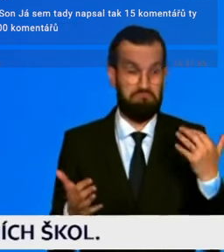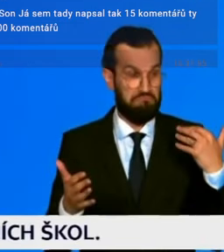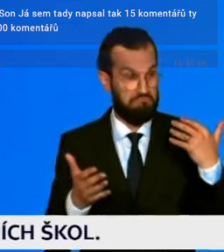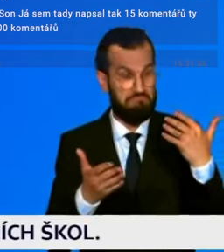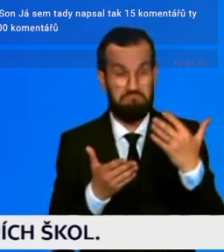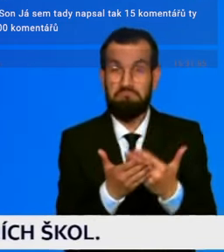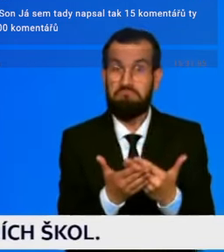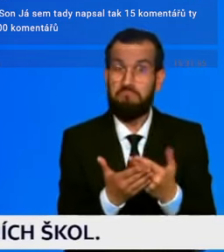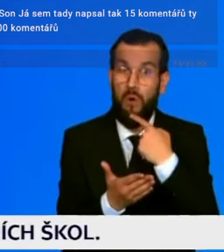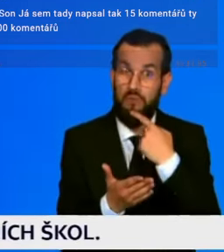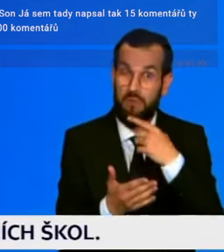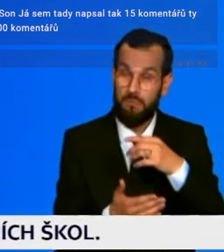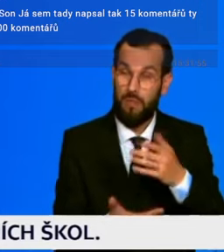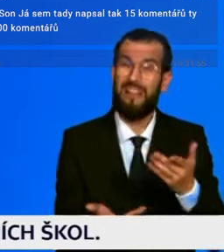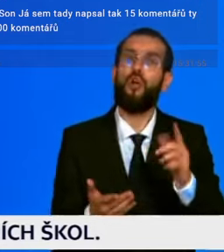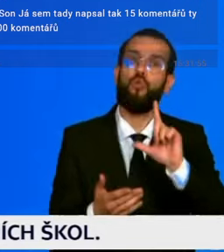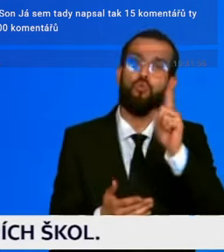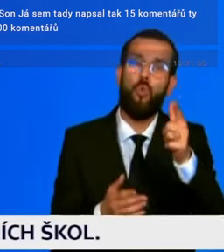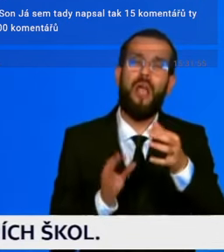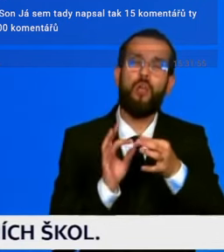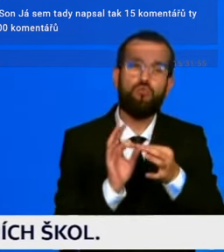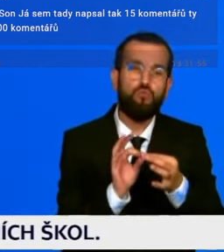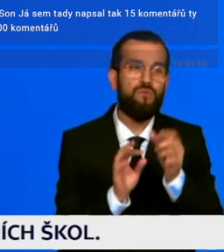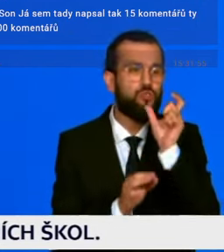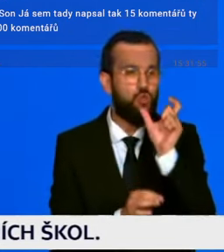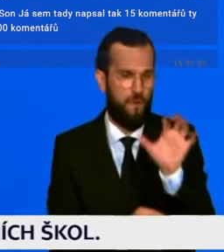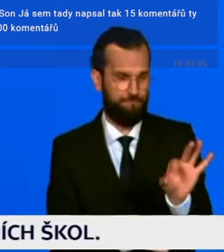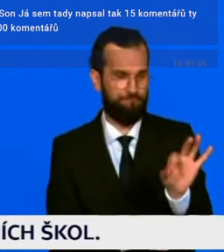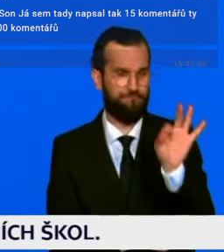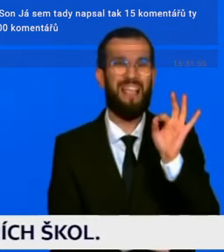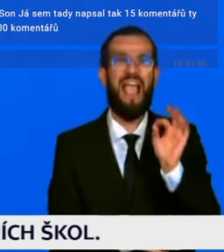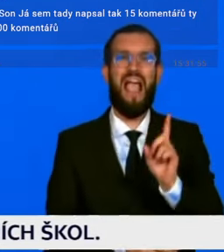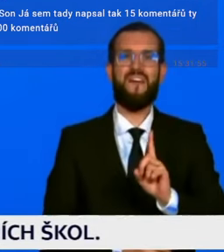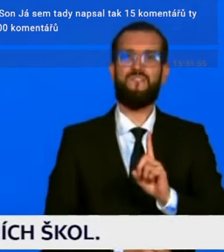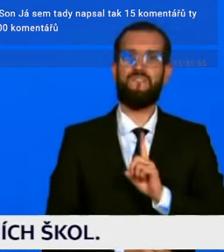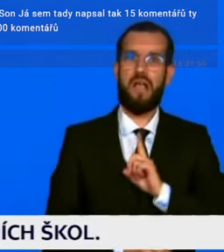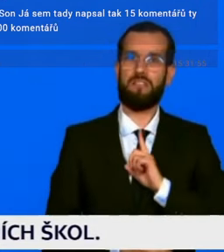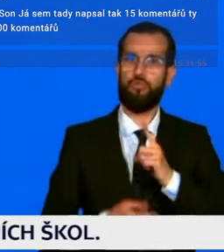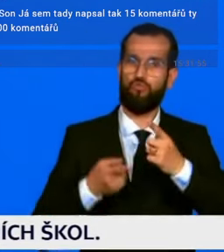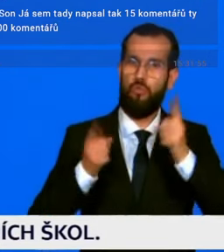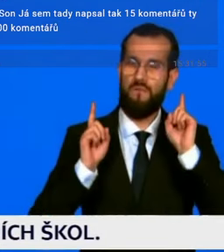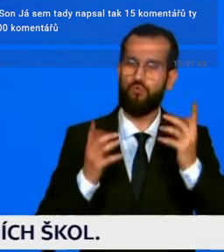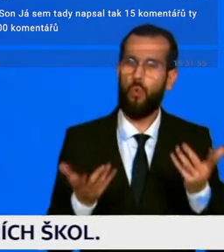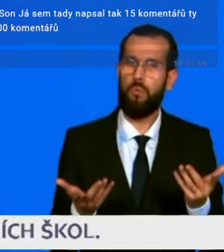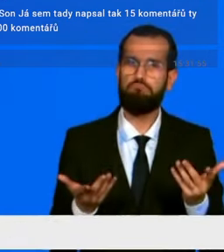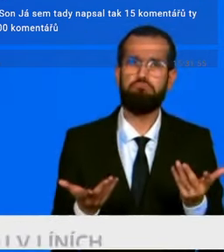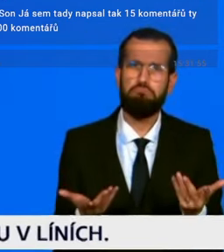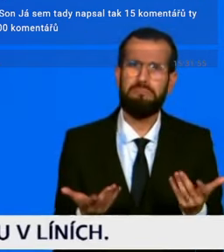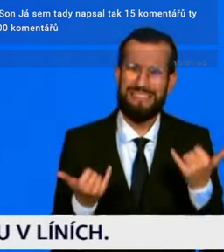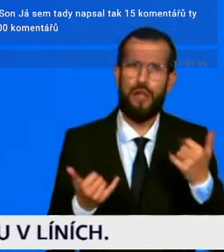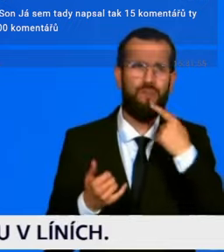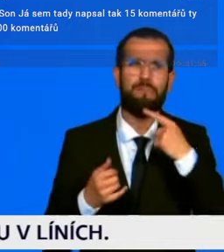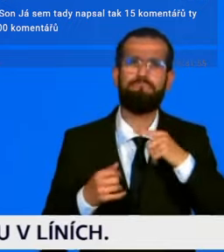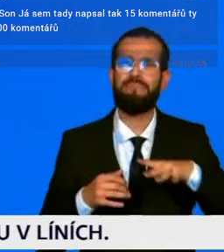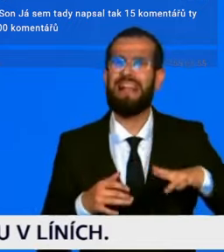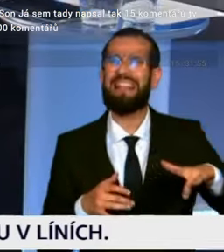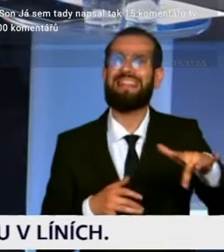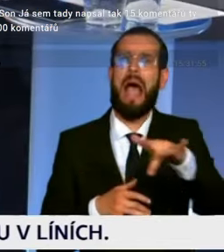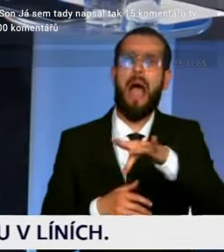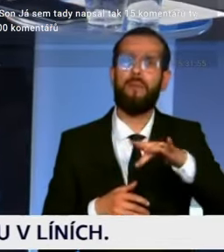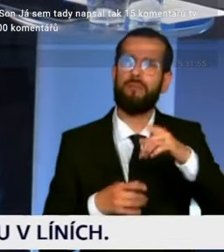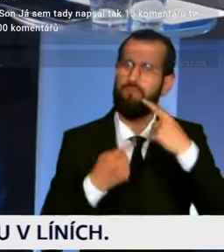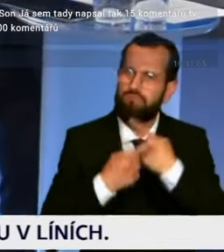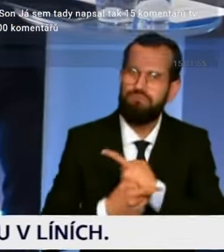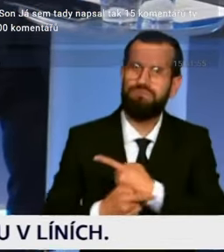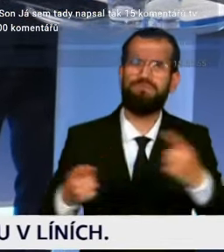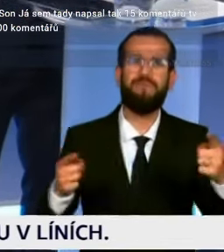kampane a tým druhým slovom bolo vlastenectvo No a vlastenectvo je to čo eh o čom ja teraz hovorím na námestiach o čom som hovoril aj na